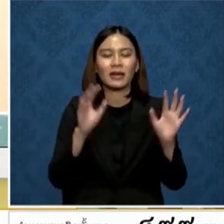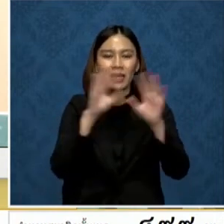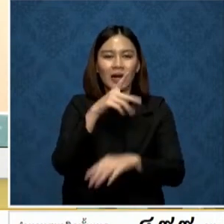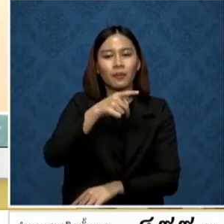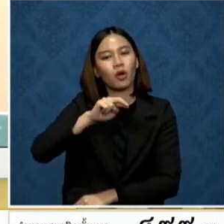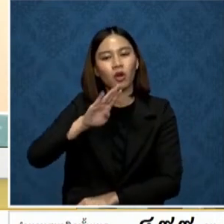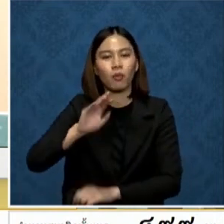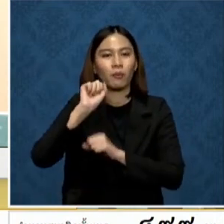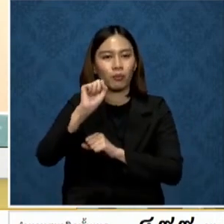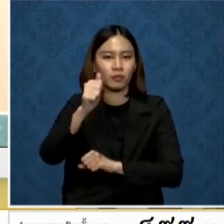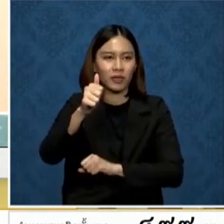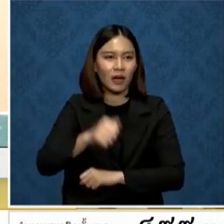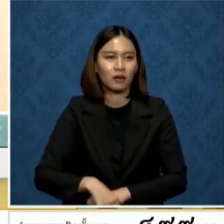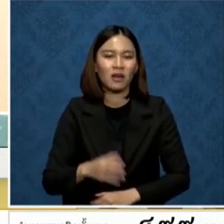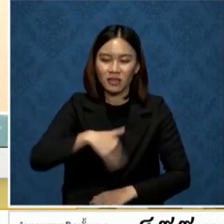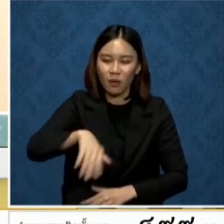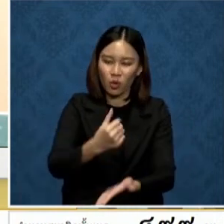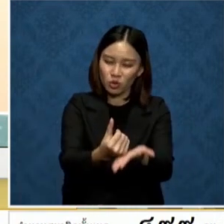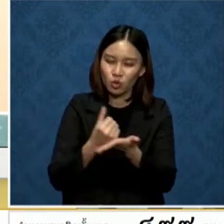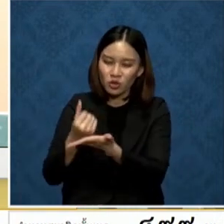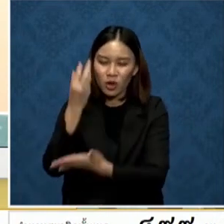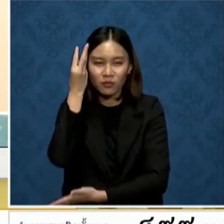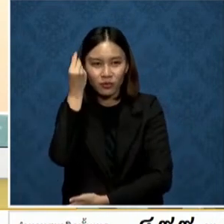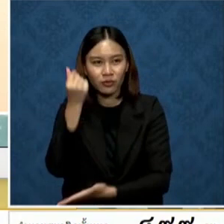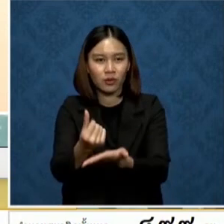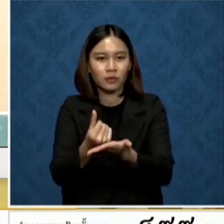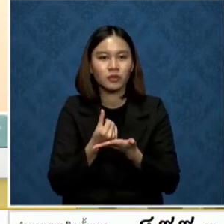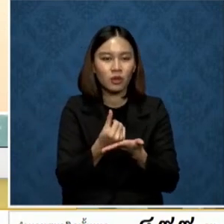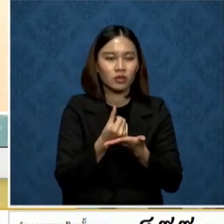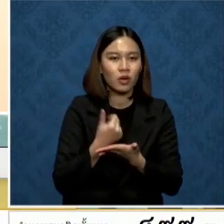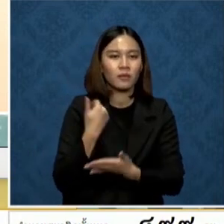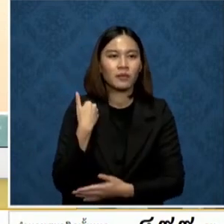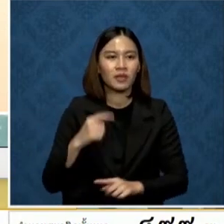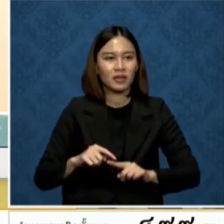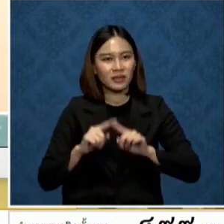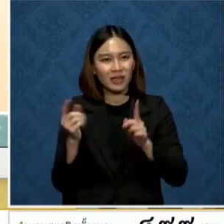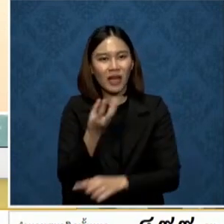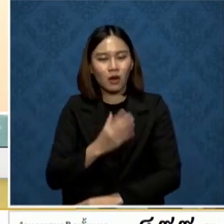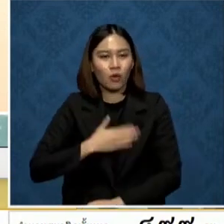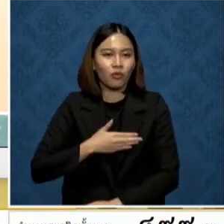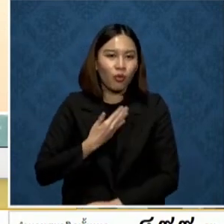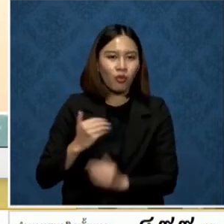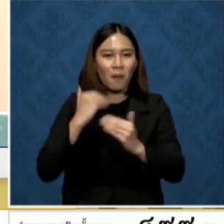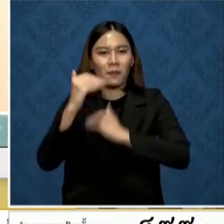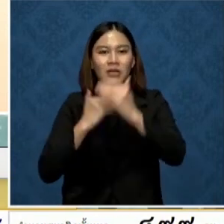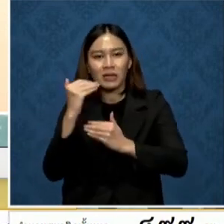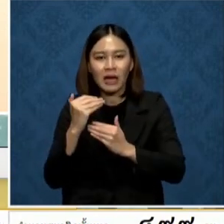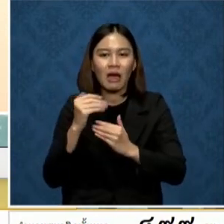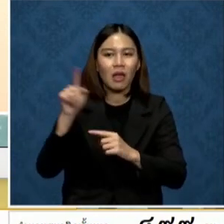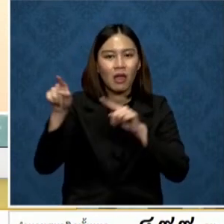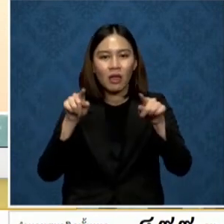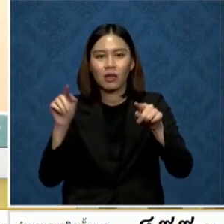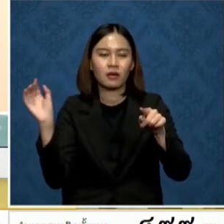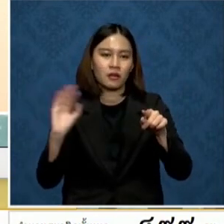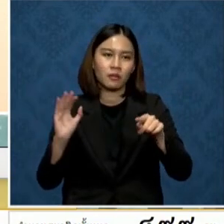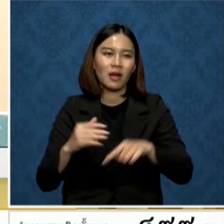พรบไม่ใช่เราไม่ช่วยกันคิดเราช่วยกันคิดครับแต่อย่าเลวเกินไปอย่าบอกว่าก้าวหน้าก้าวไปทางนู้นก้าวไปตรง